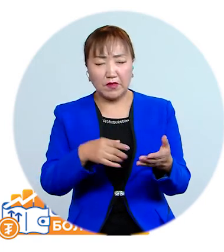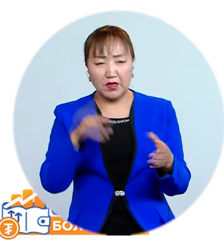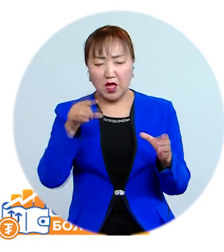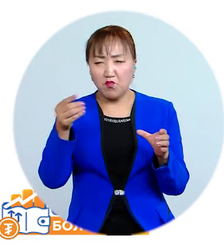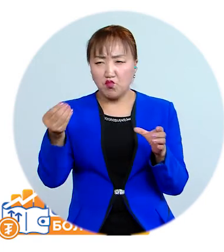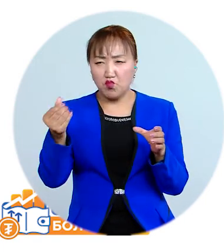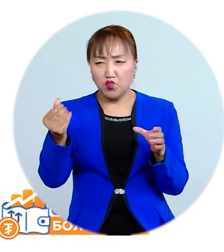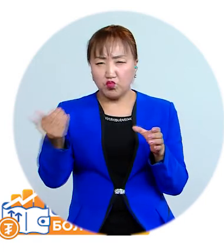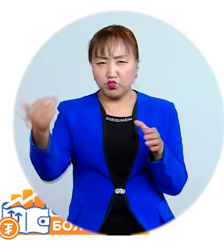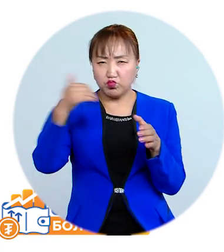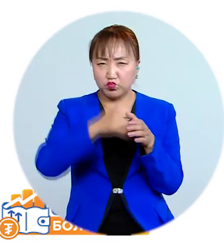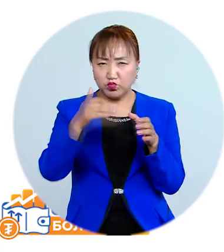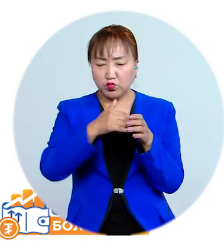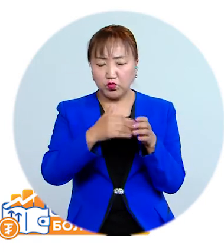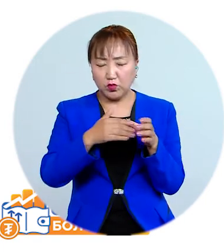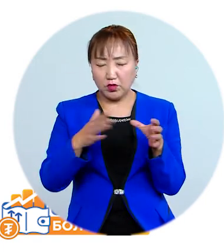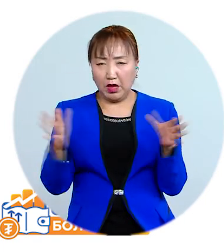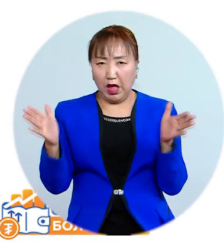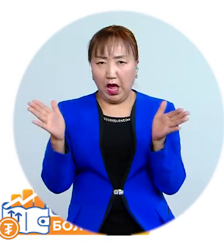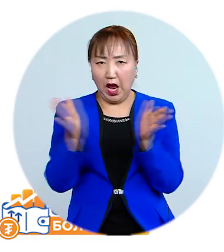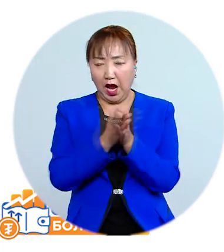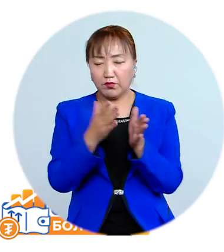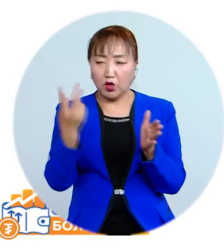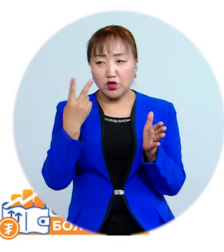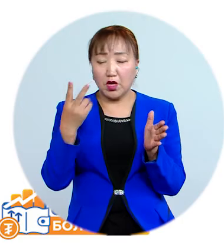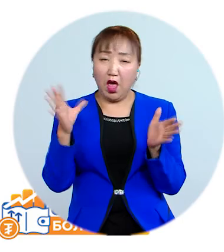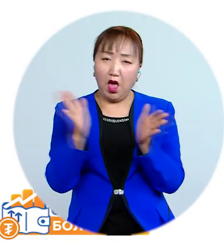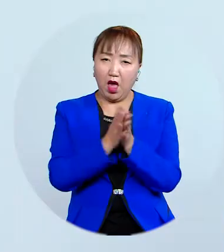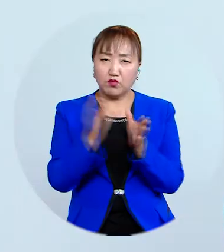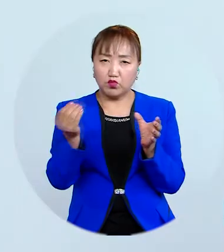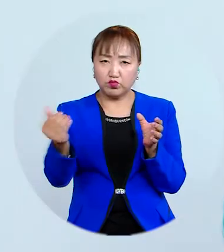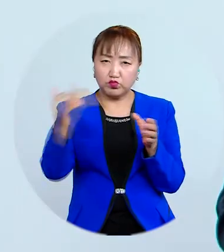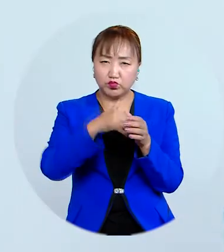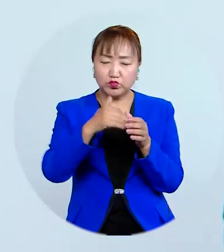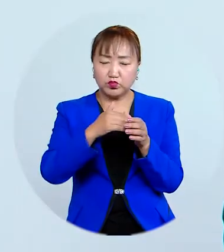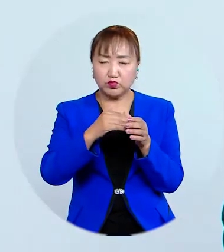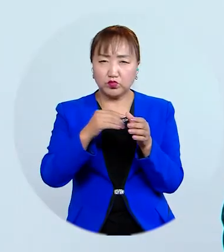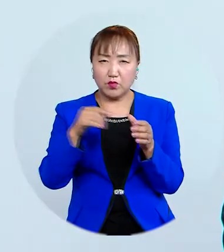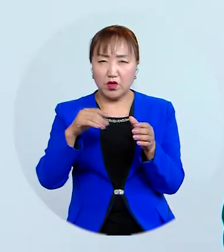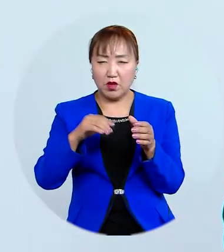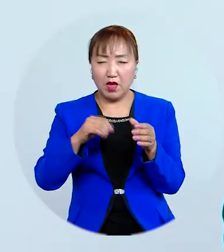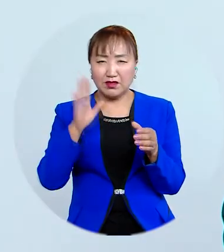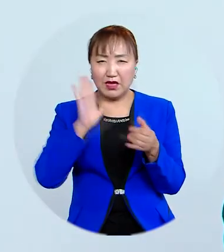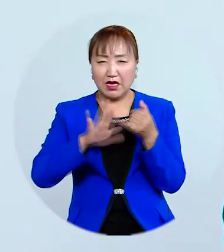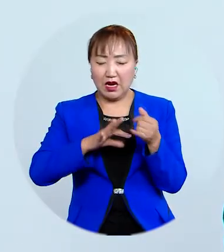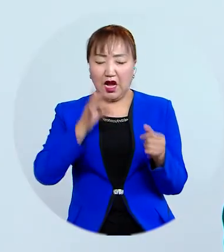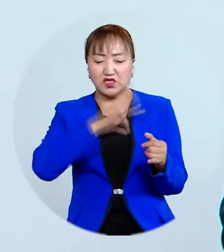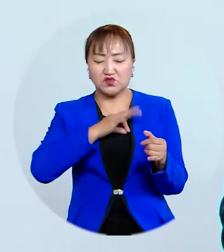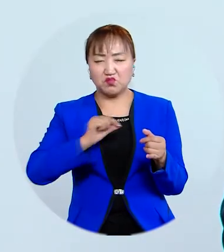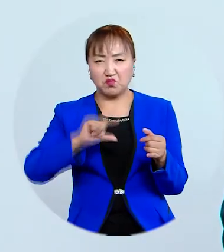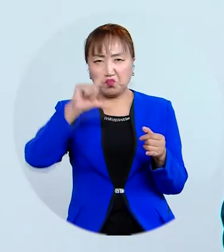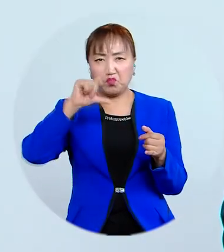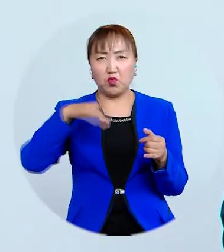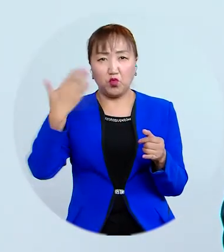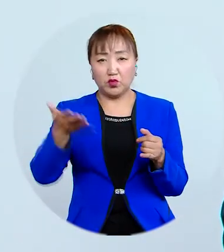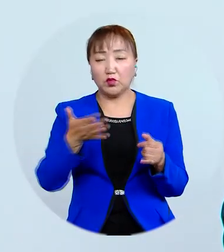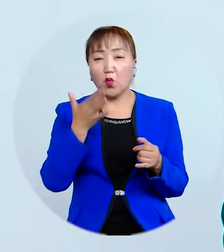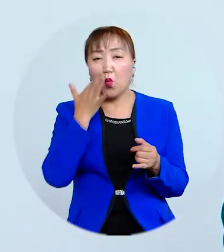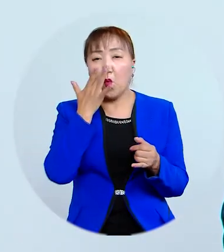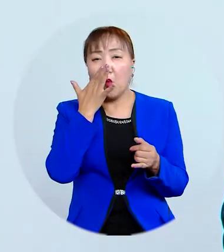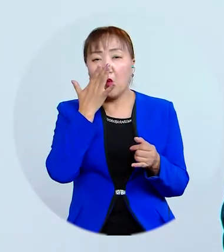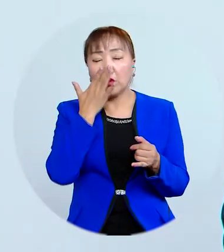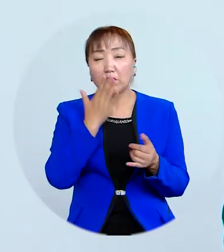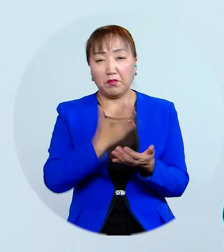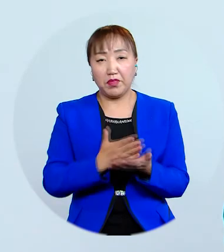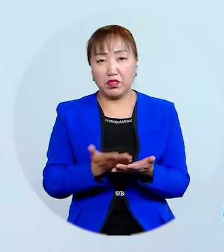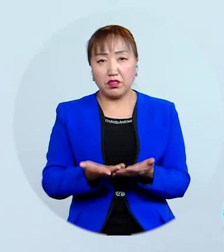Иймэрхүү байдлаар тэнд одоо амлалт өгч жагт мөнгө ч одоо хөлөгтөж авах юм тохиолдлууд бас гардаг бах нэ. За бас сүүл үед